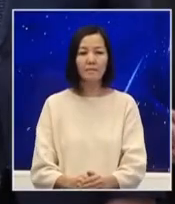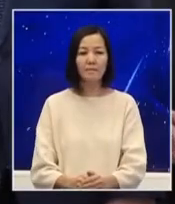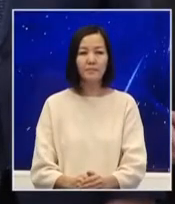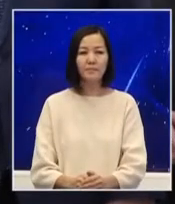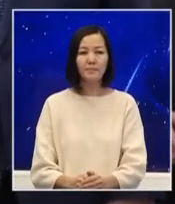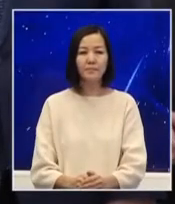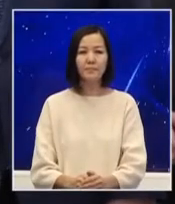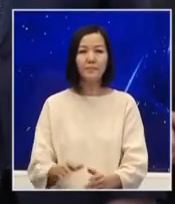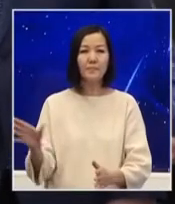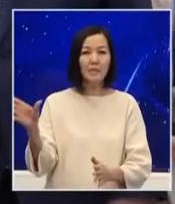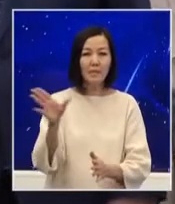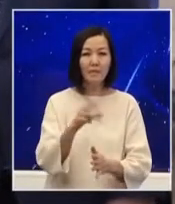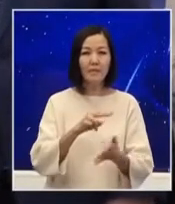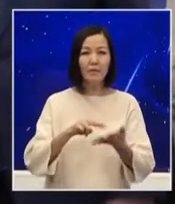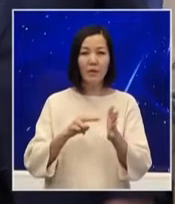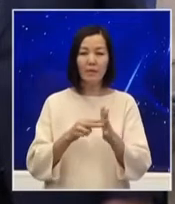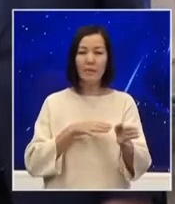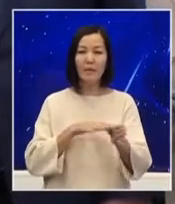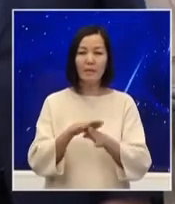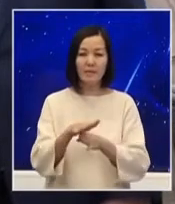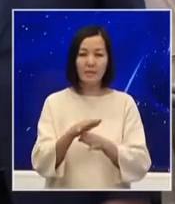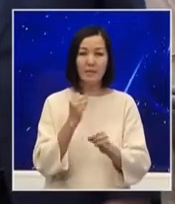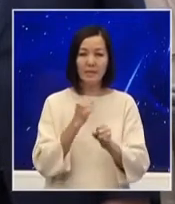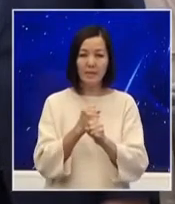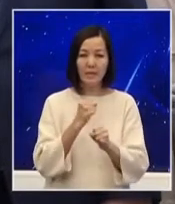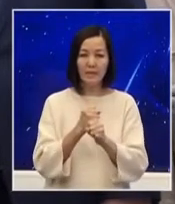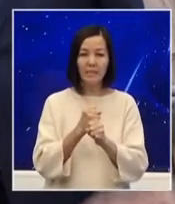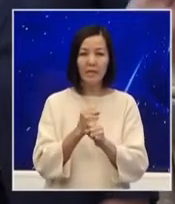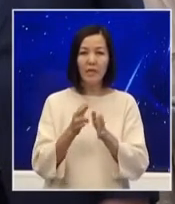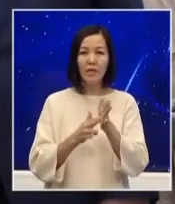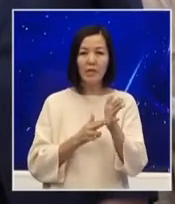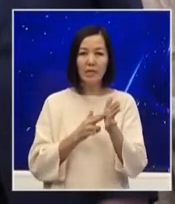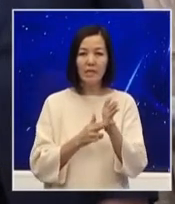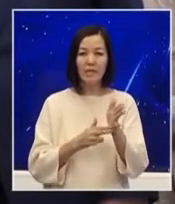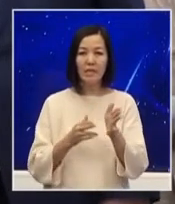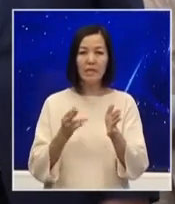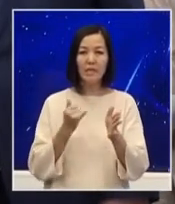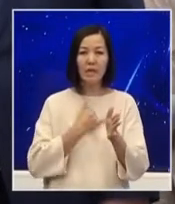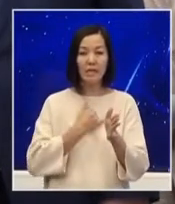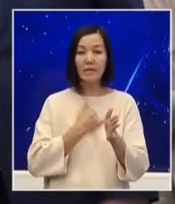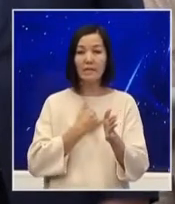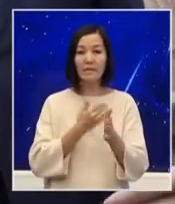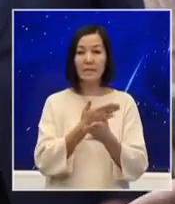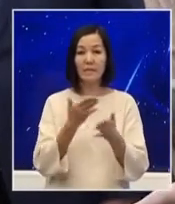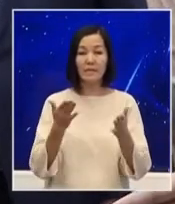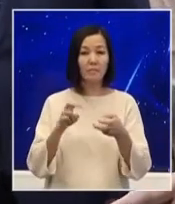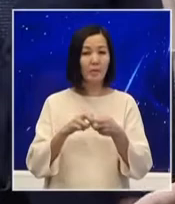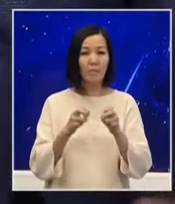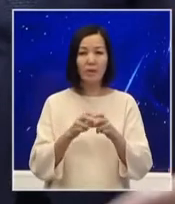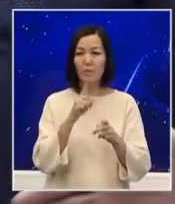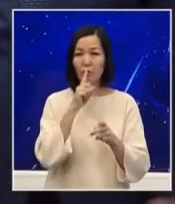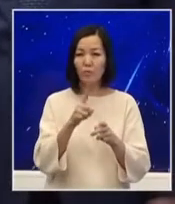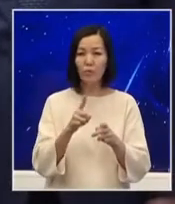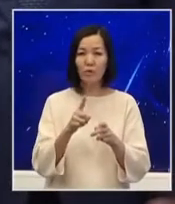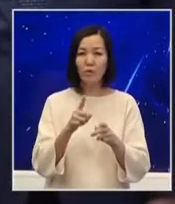это если сделаем с этого Ахтугана, железной дороги, тогда для нас проблемы не будет в межсезонье работать